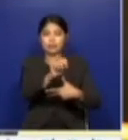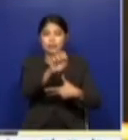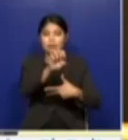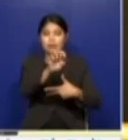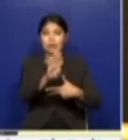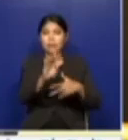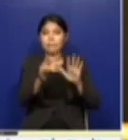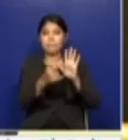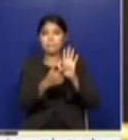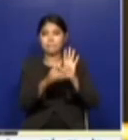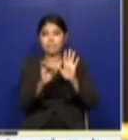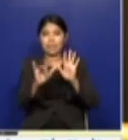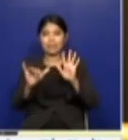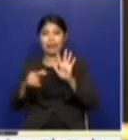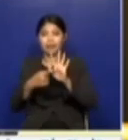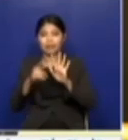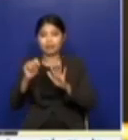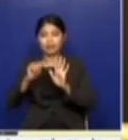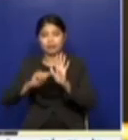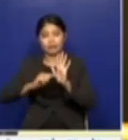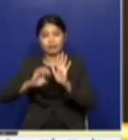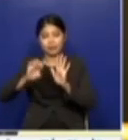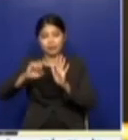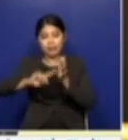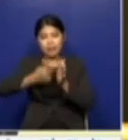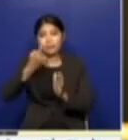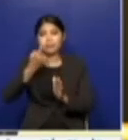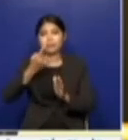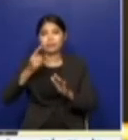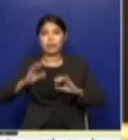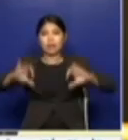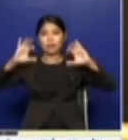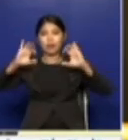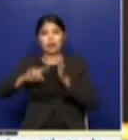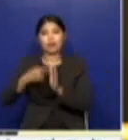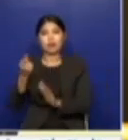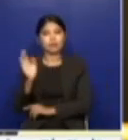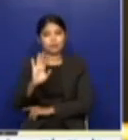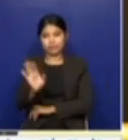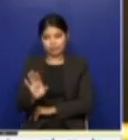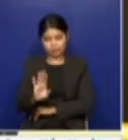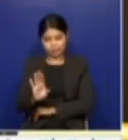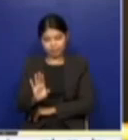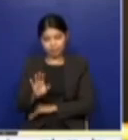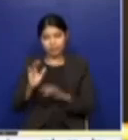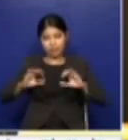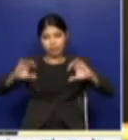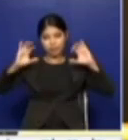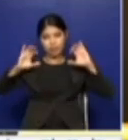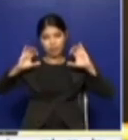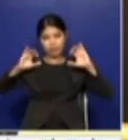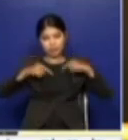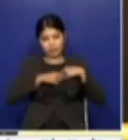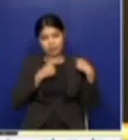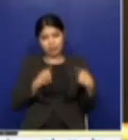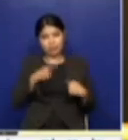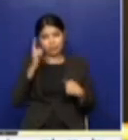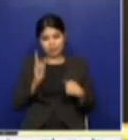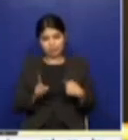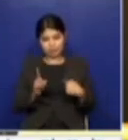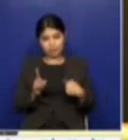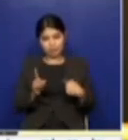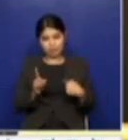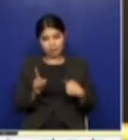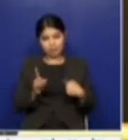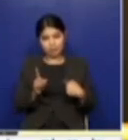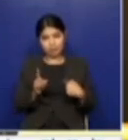ลถามว่ารัฐบาลมีความจริงใจหรือมีความตั้งใจหรือไม่ที่